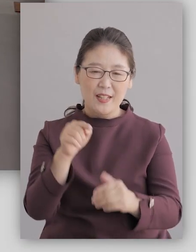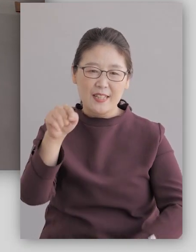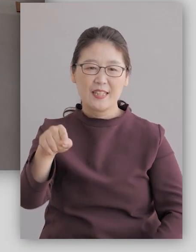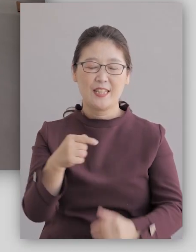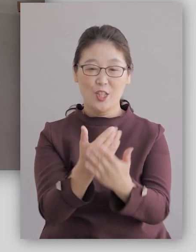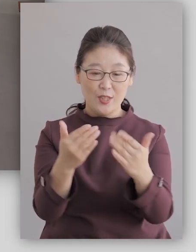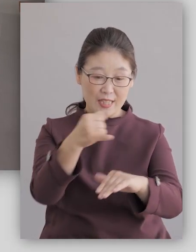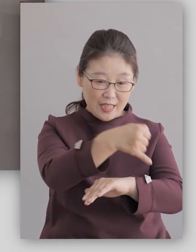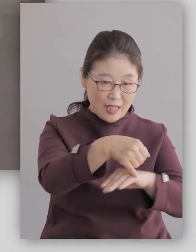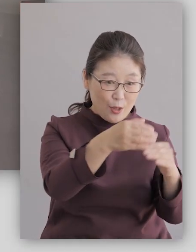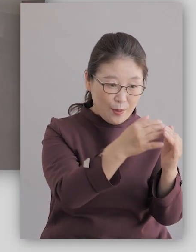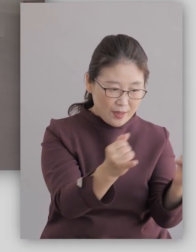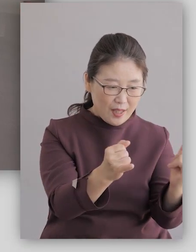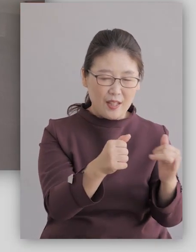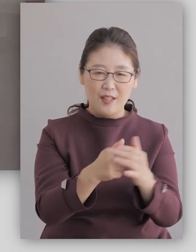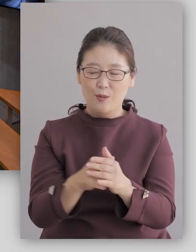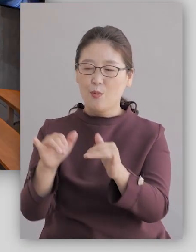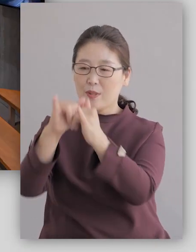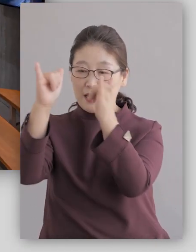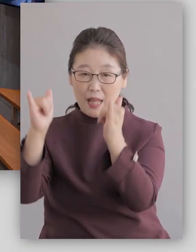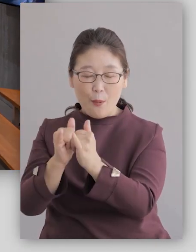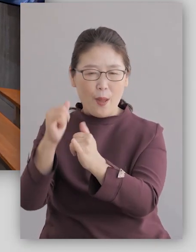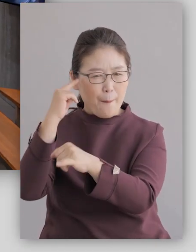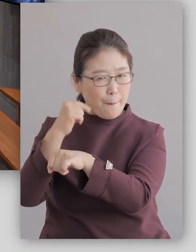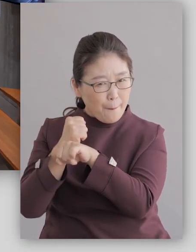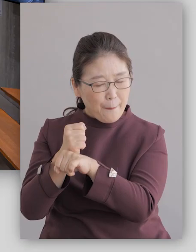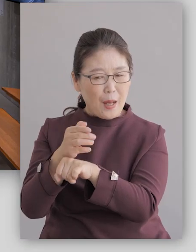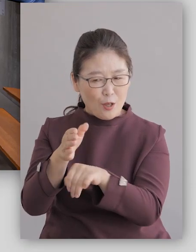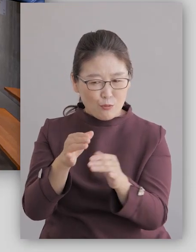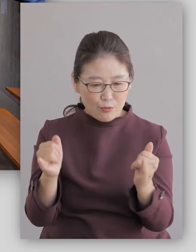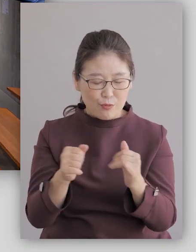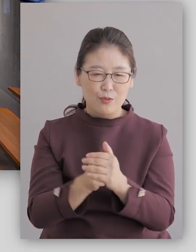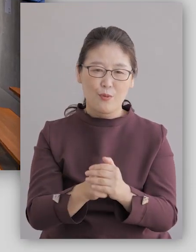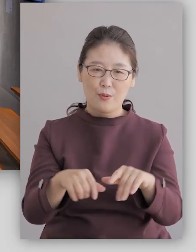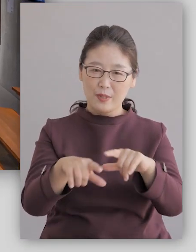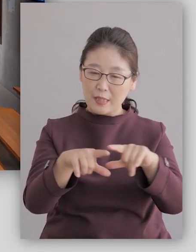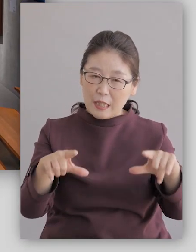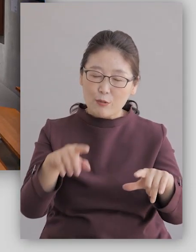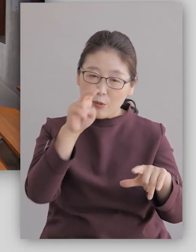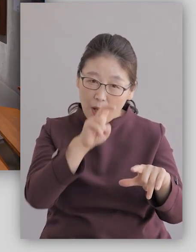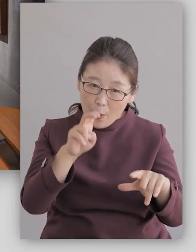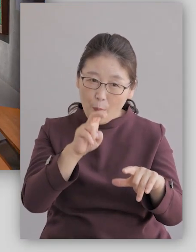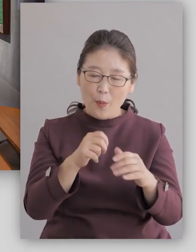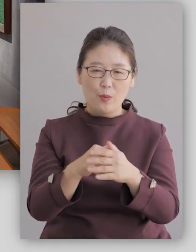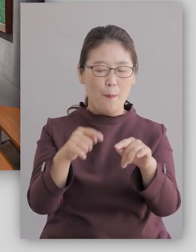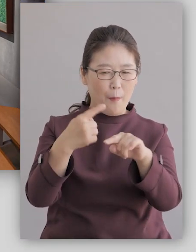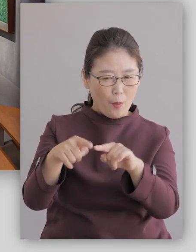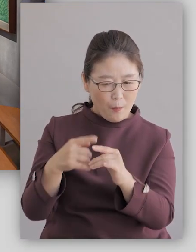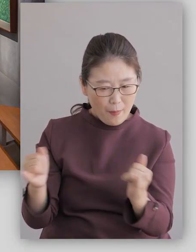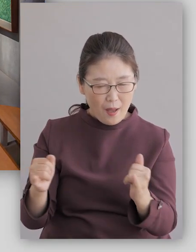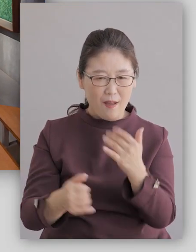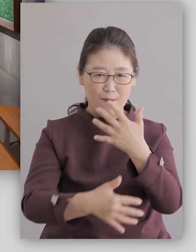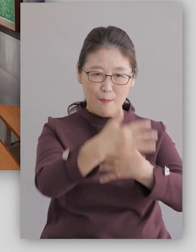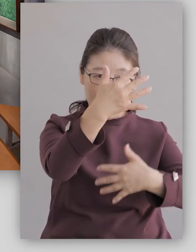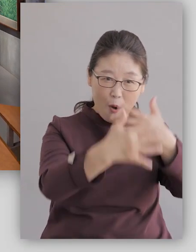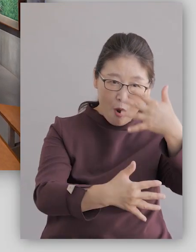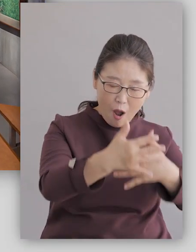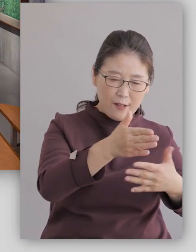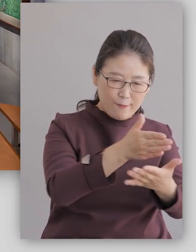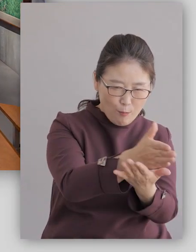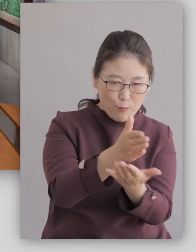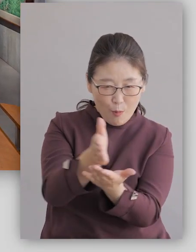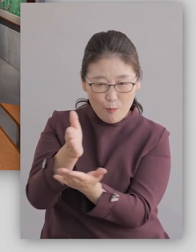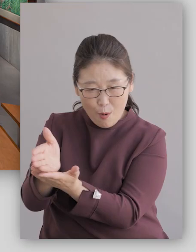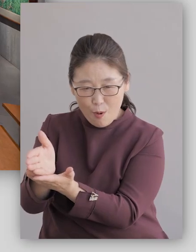아니라 사회학자들, 그 다음 대중가요에 종사하시는 평론가들, 우리가 봤던 영화들 이런